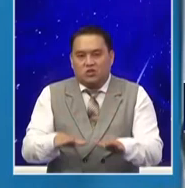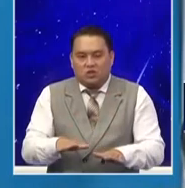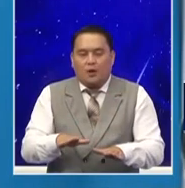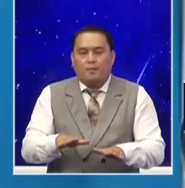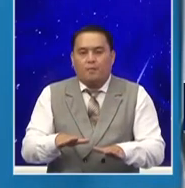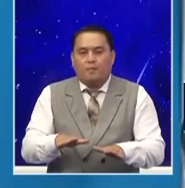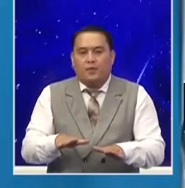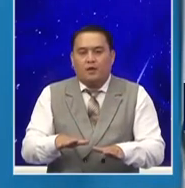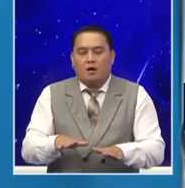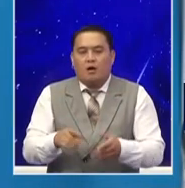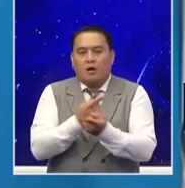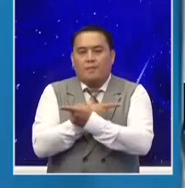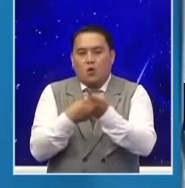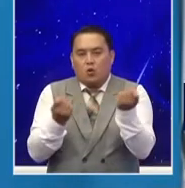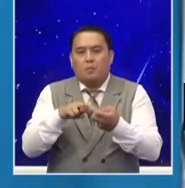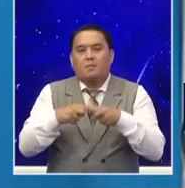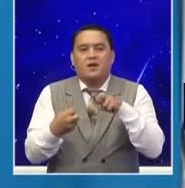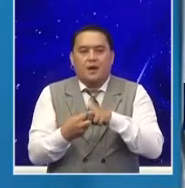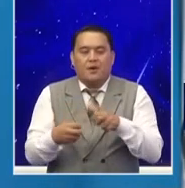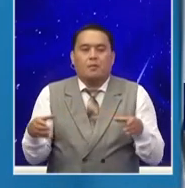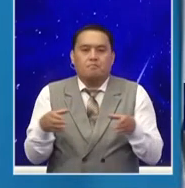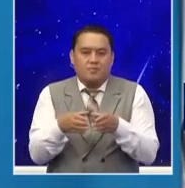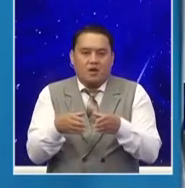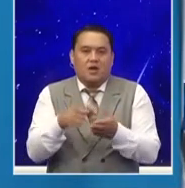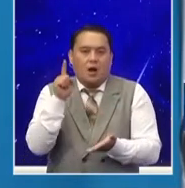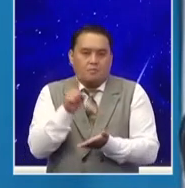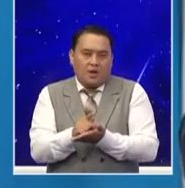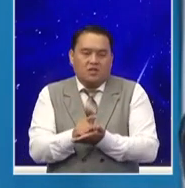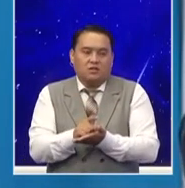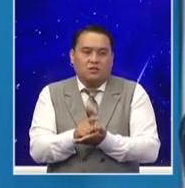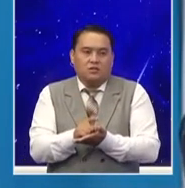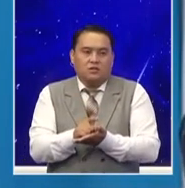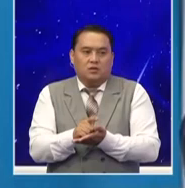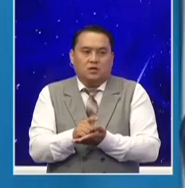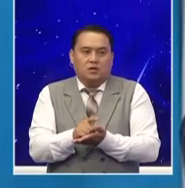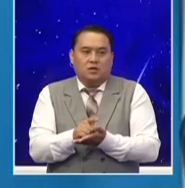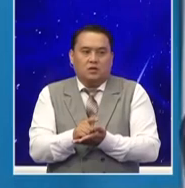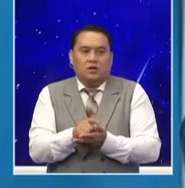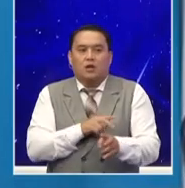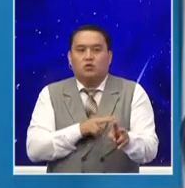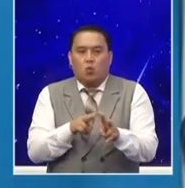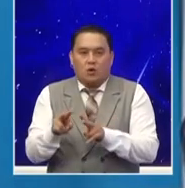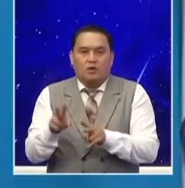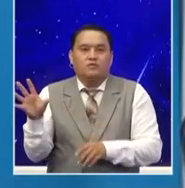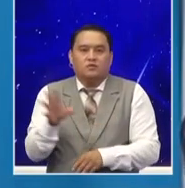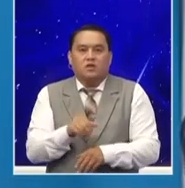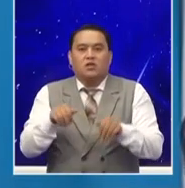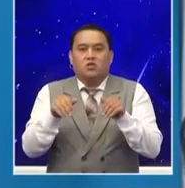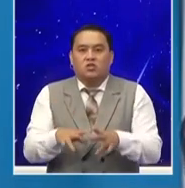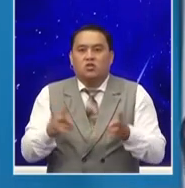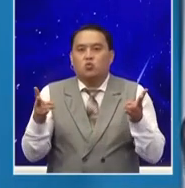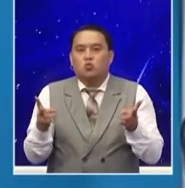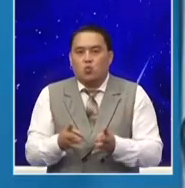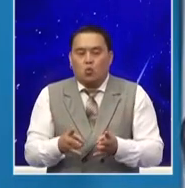вопросы. Озвученные проблемы партия должна взять на карандаш, то есть на контроль. Все решения